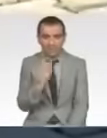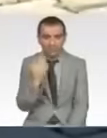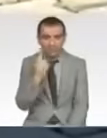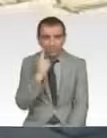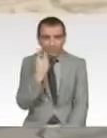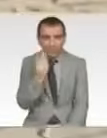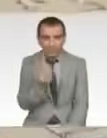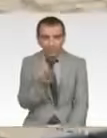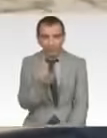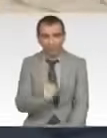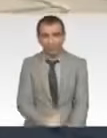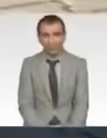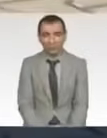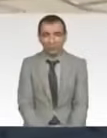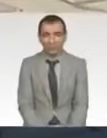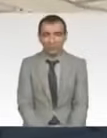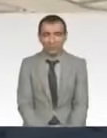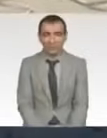tatlı oldun.